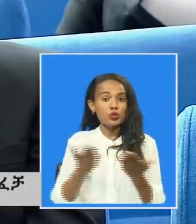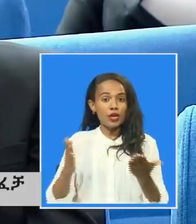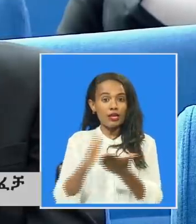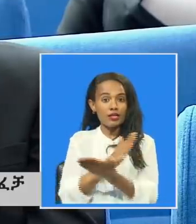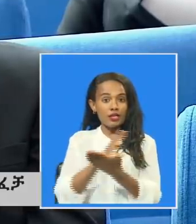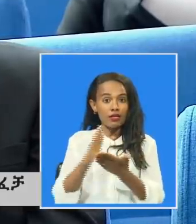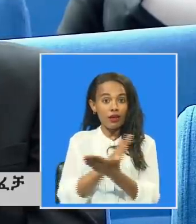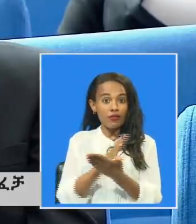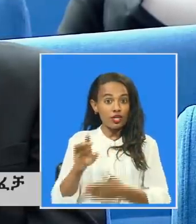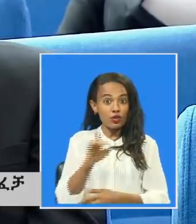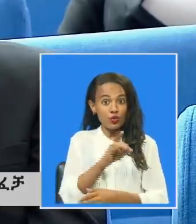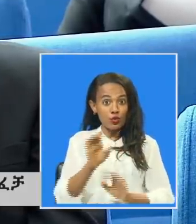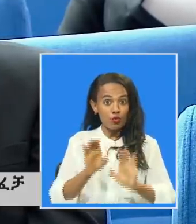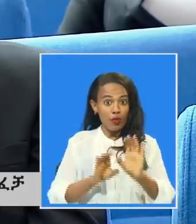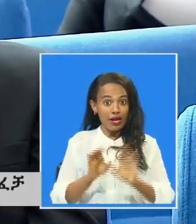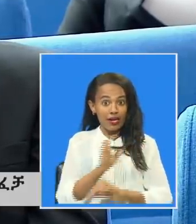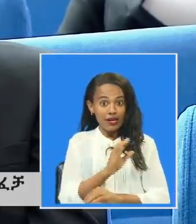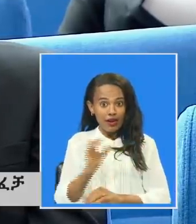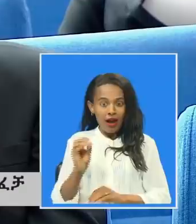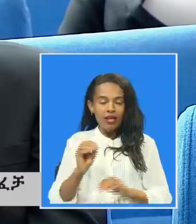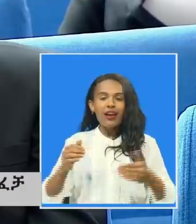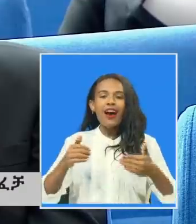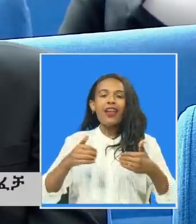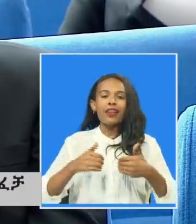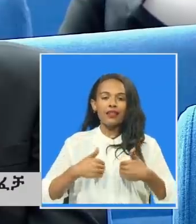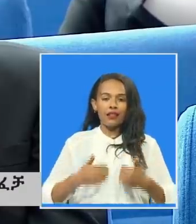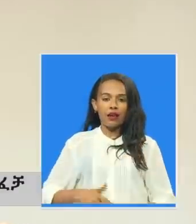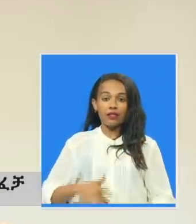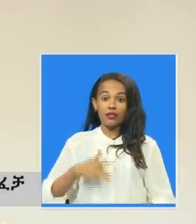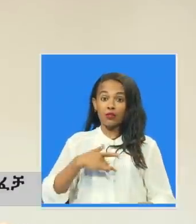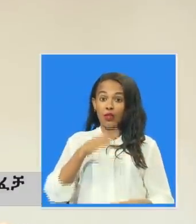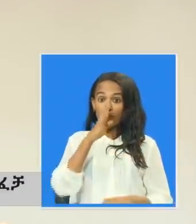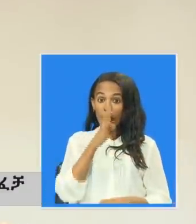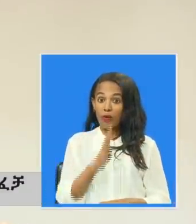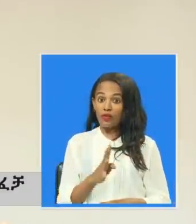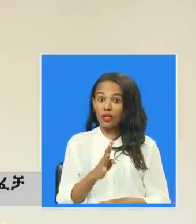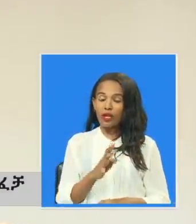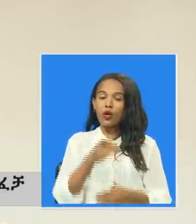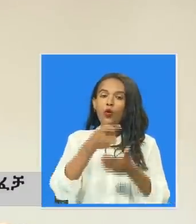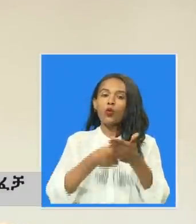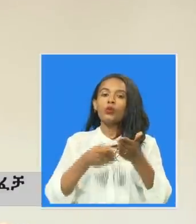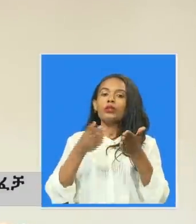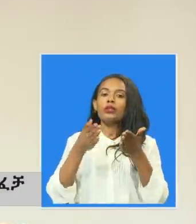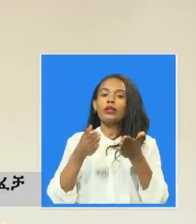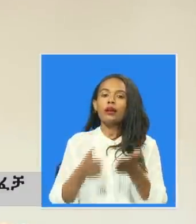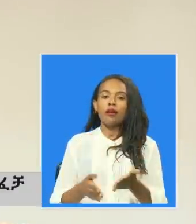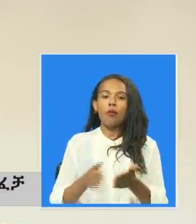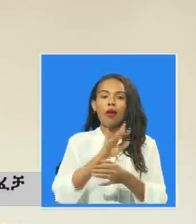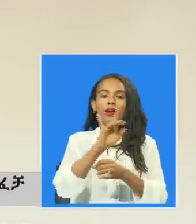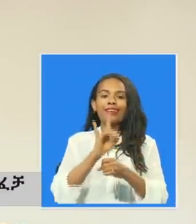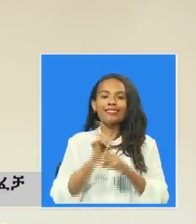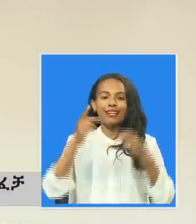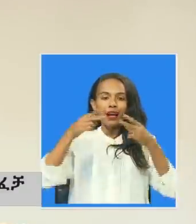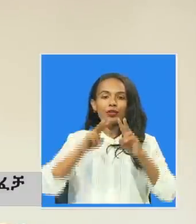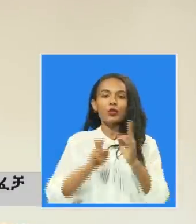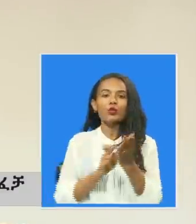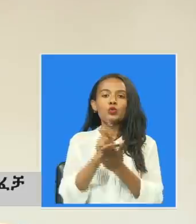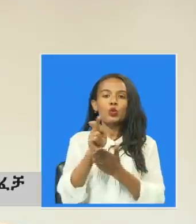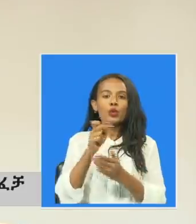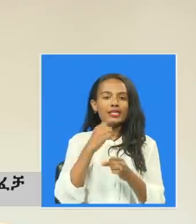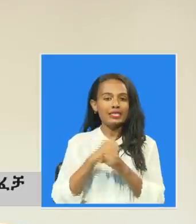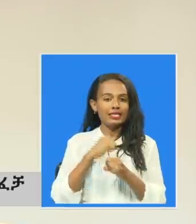ተሳታፊ እንዲሆኑ በማድረግና የአለኝታነት ስሜትን በመፍጠር ውጤታማ የዜጋ ተኮር ዲፕሎማሲ